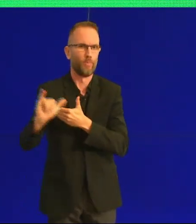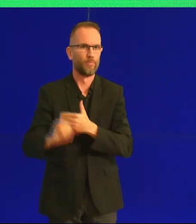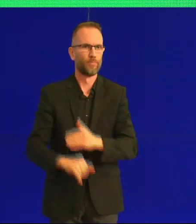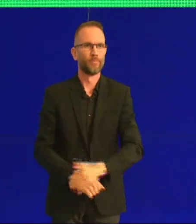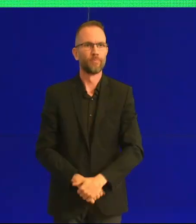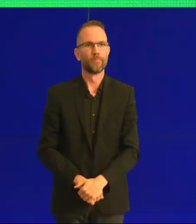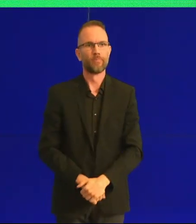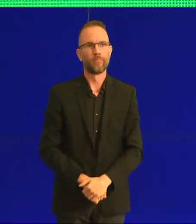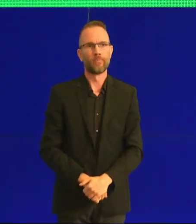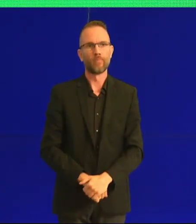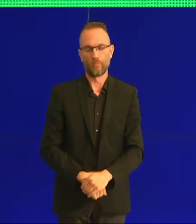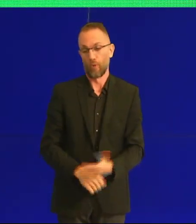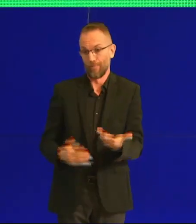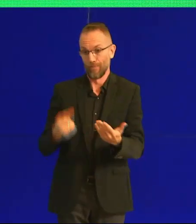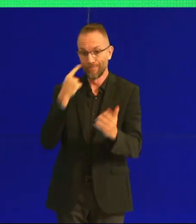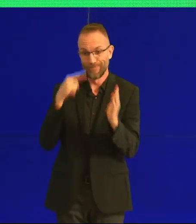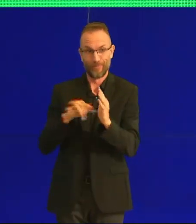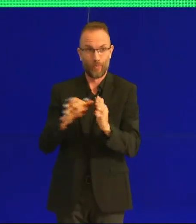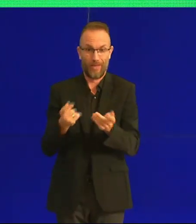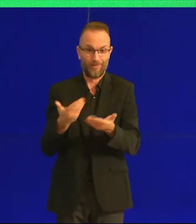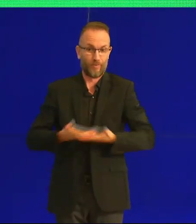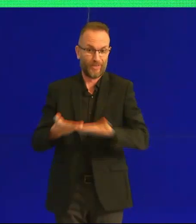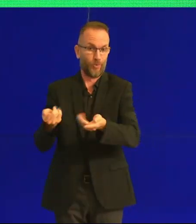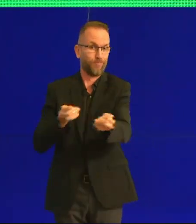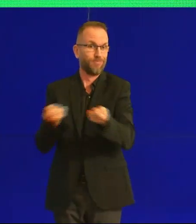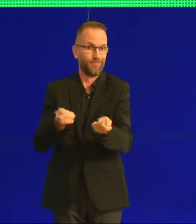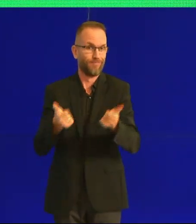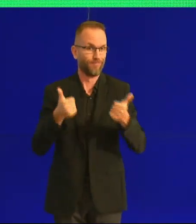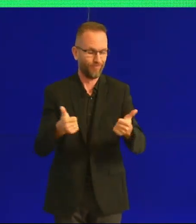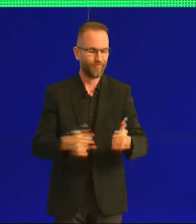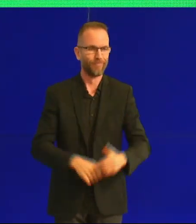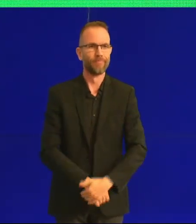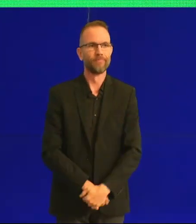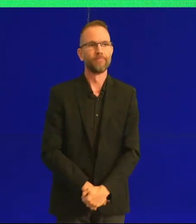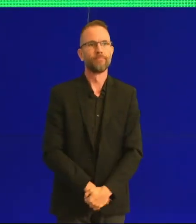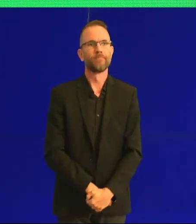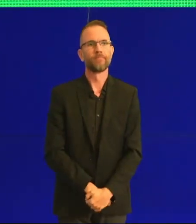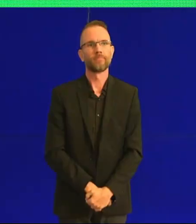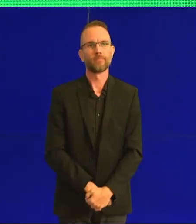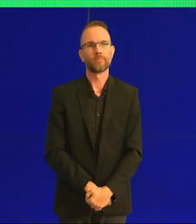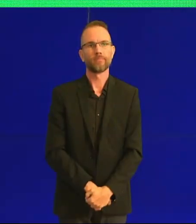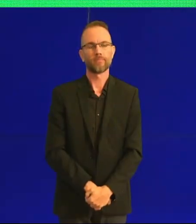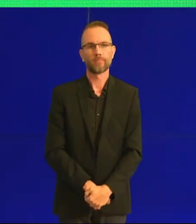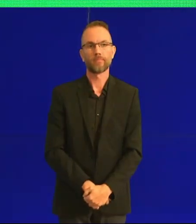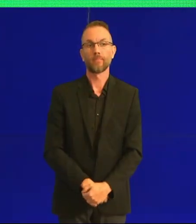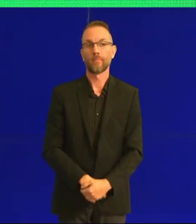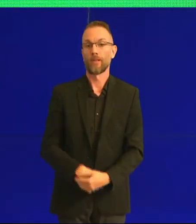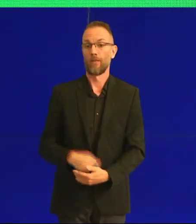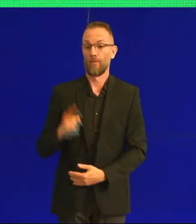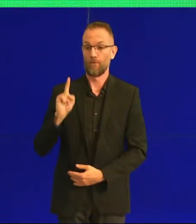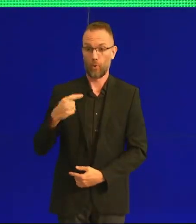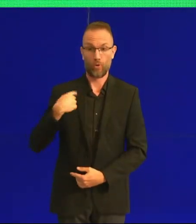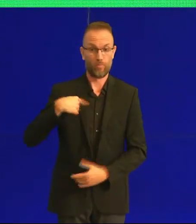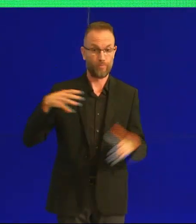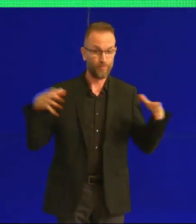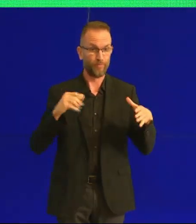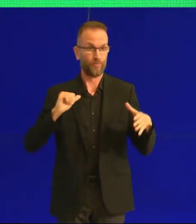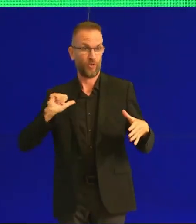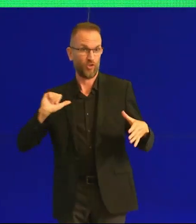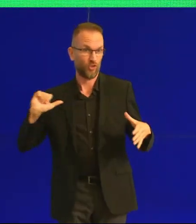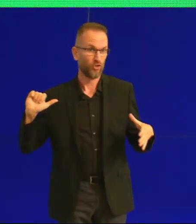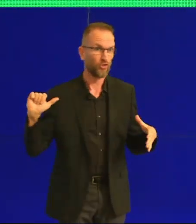très complexe nous devons chacun d'entre nous nous en tenir à ces chiffres prudents et encourageant